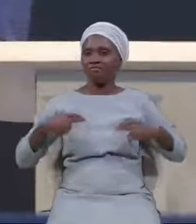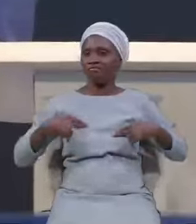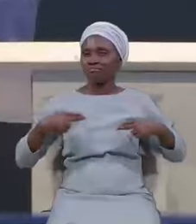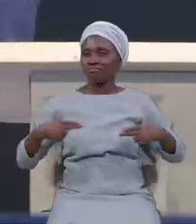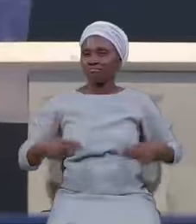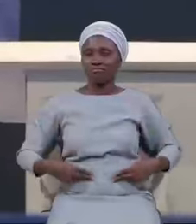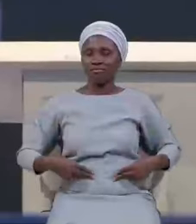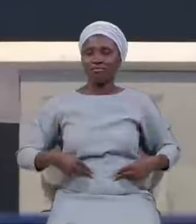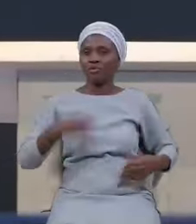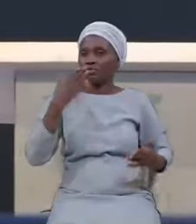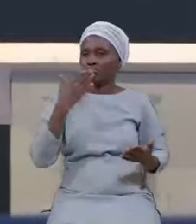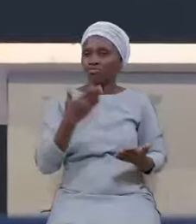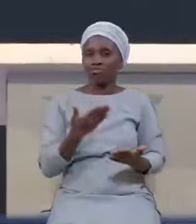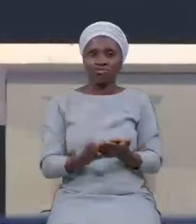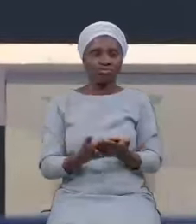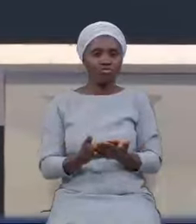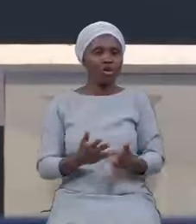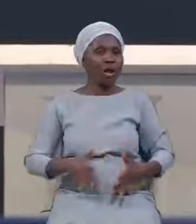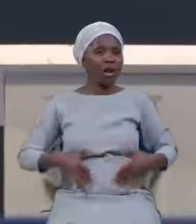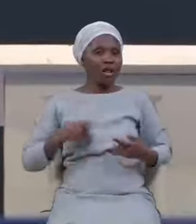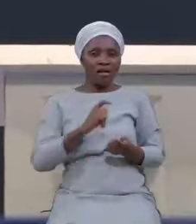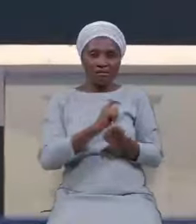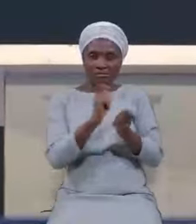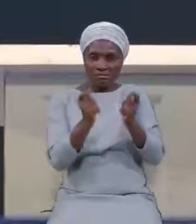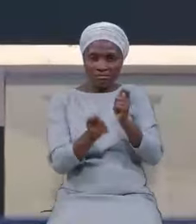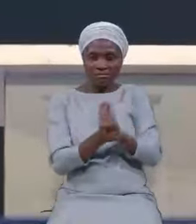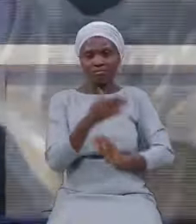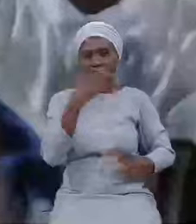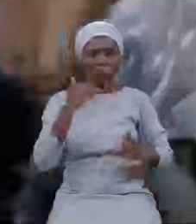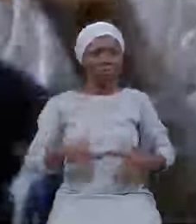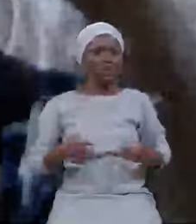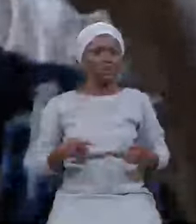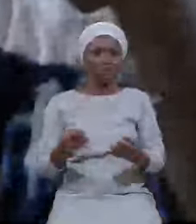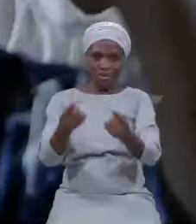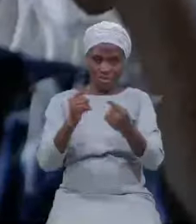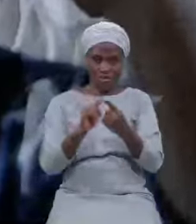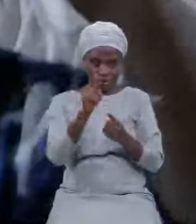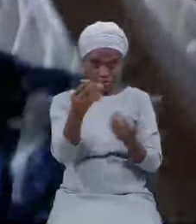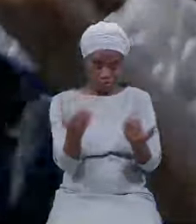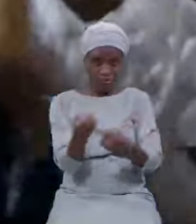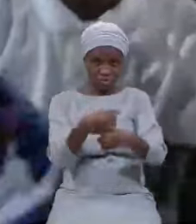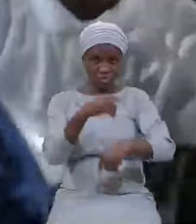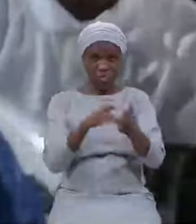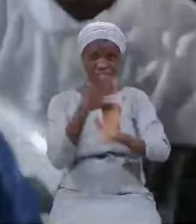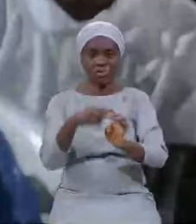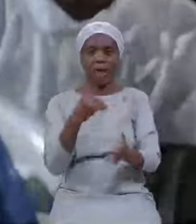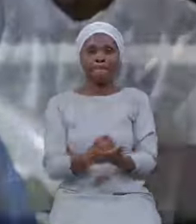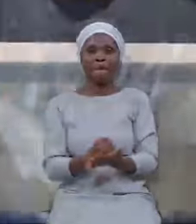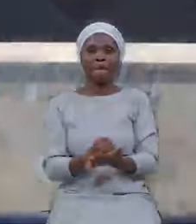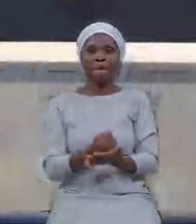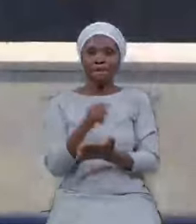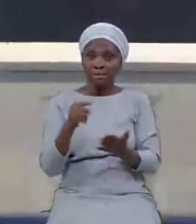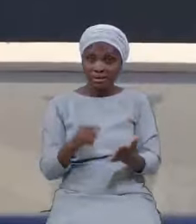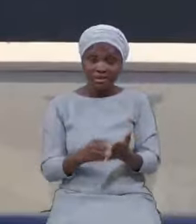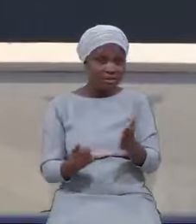vie transformée. Et ça te parvient aujourd'hui. Ce premier message, donc, je vous parle